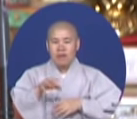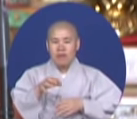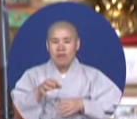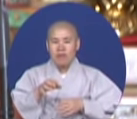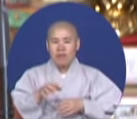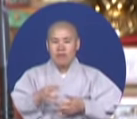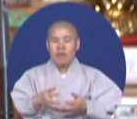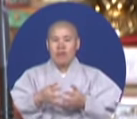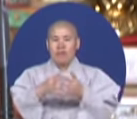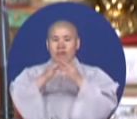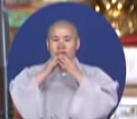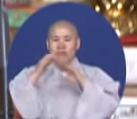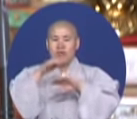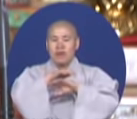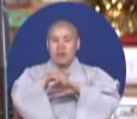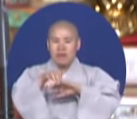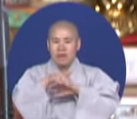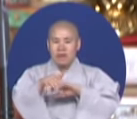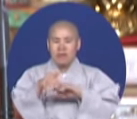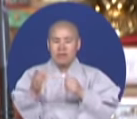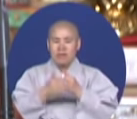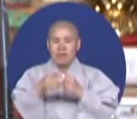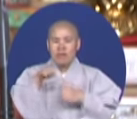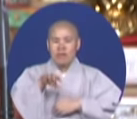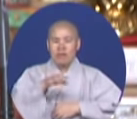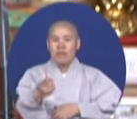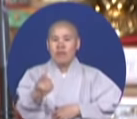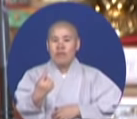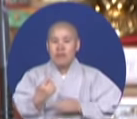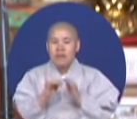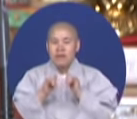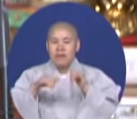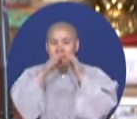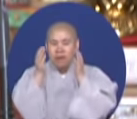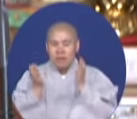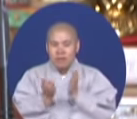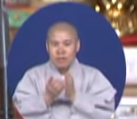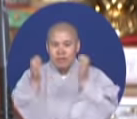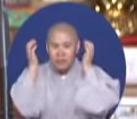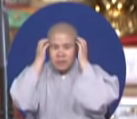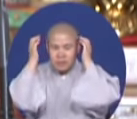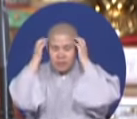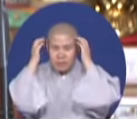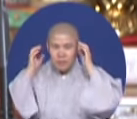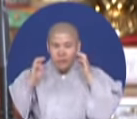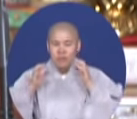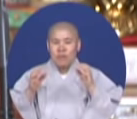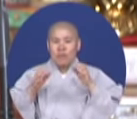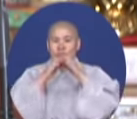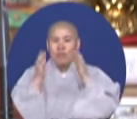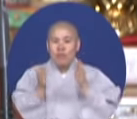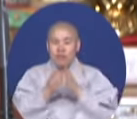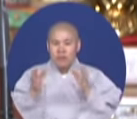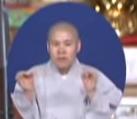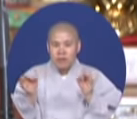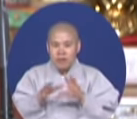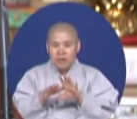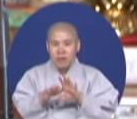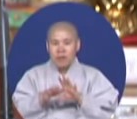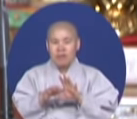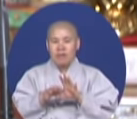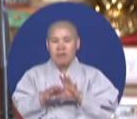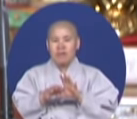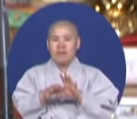조성을 한다. 그래서 이곳에 오는 사람은 다 사바세계의 고통을 여의고